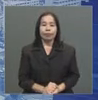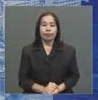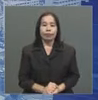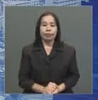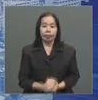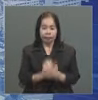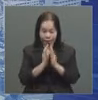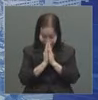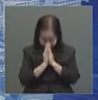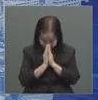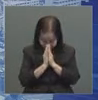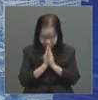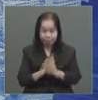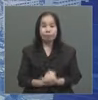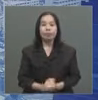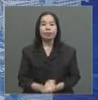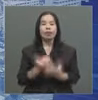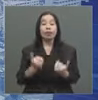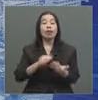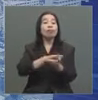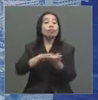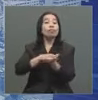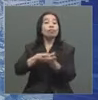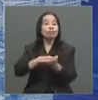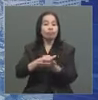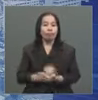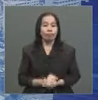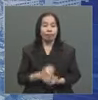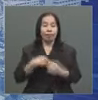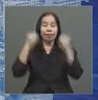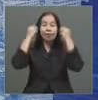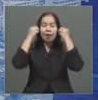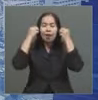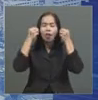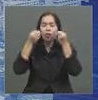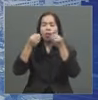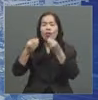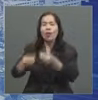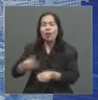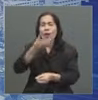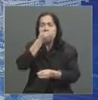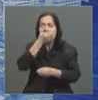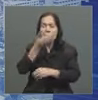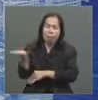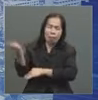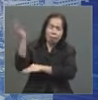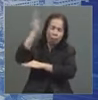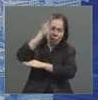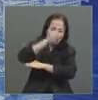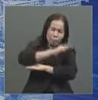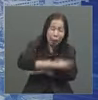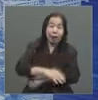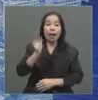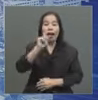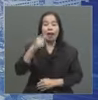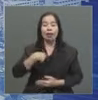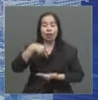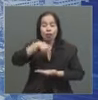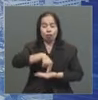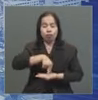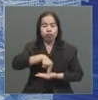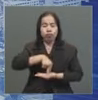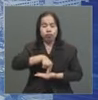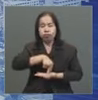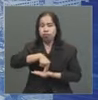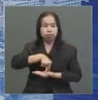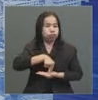ครับสวัสดีครับผมขออนุญาตถอดหน้ากากอนามัยนะครับที่ใส่มานานทั้งวันวันนี้ผมยืนอยู่ในท่